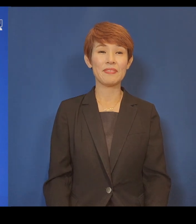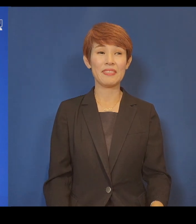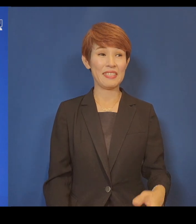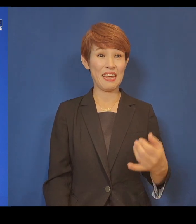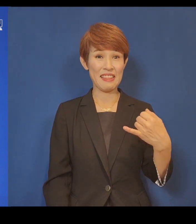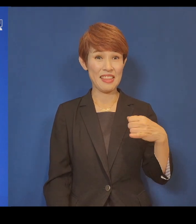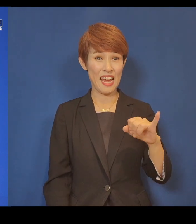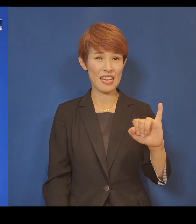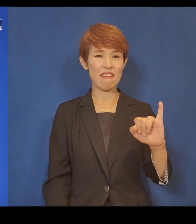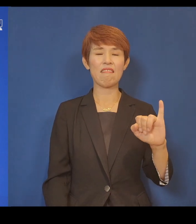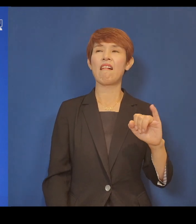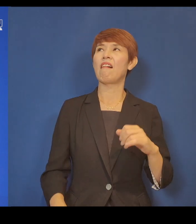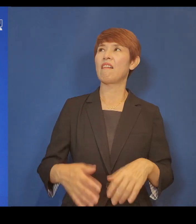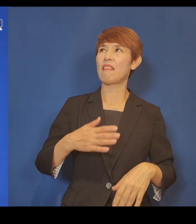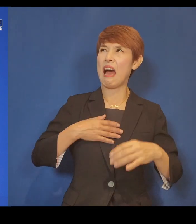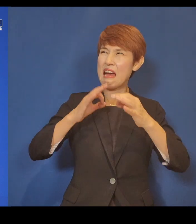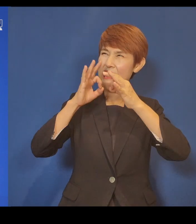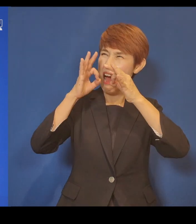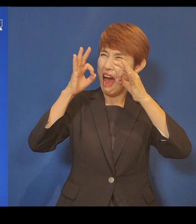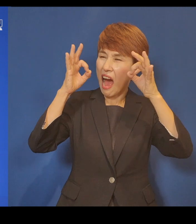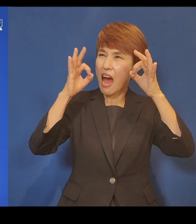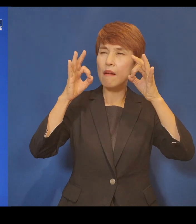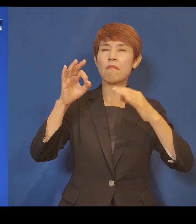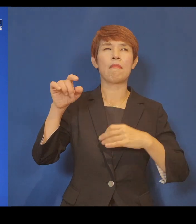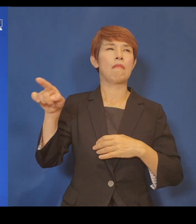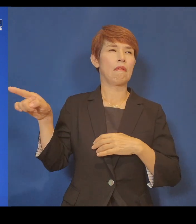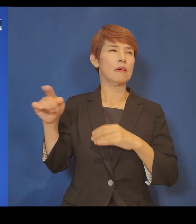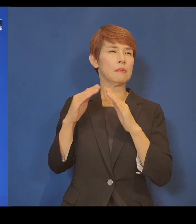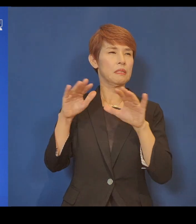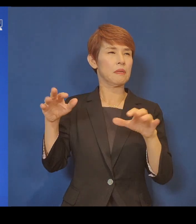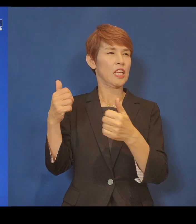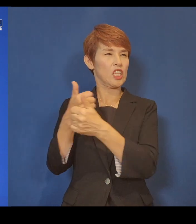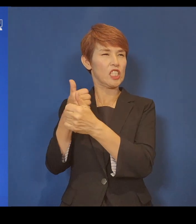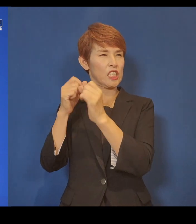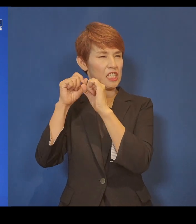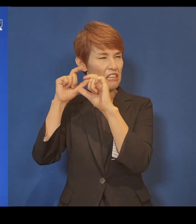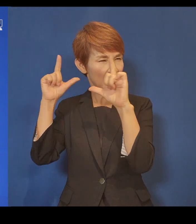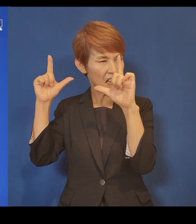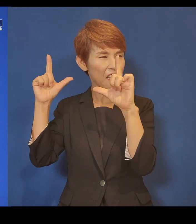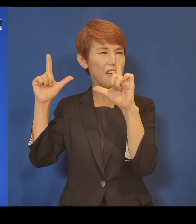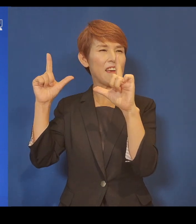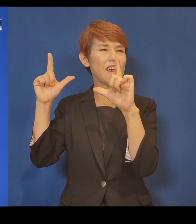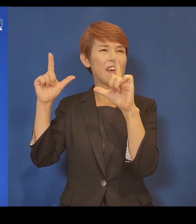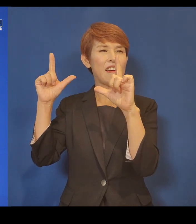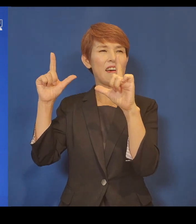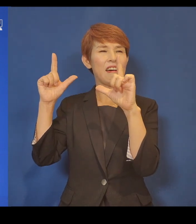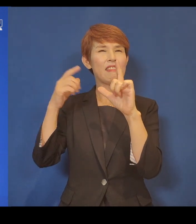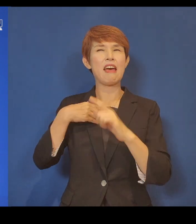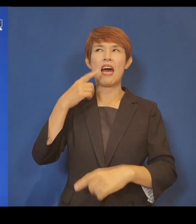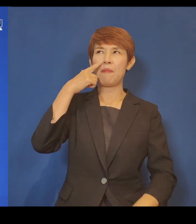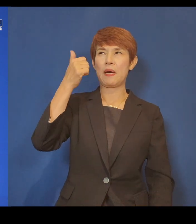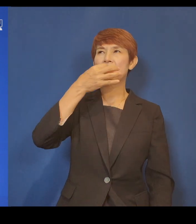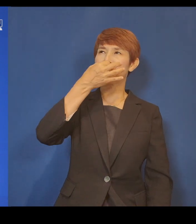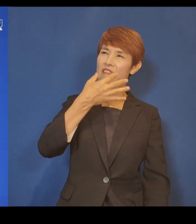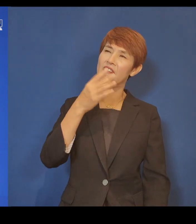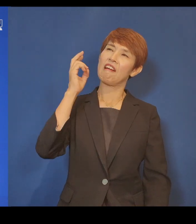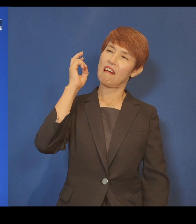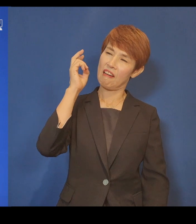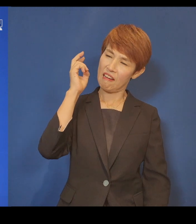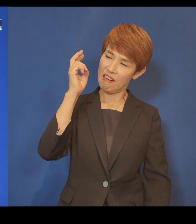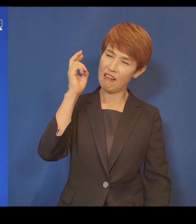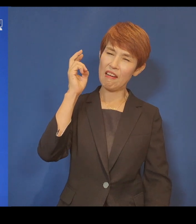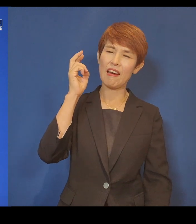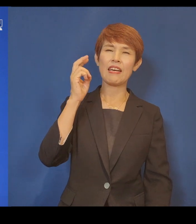얘가 내가 울면 옆집 아저씨가 깨고 옆집 아저씨가 깨면 우리 부친께서